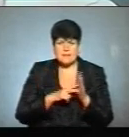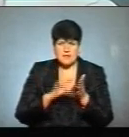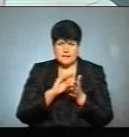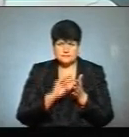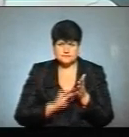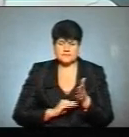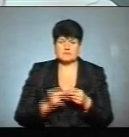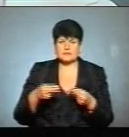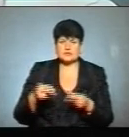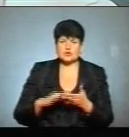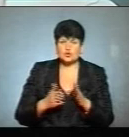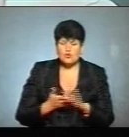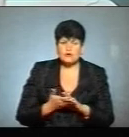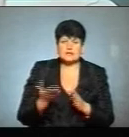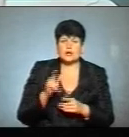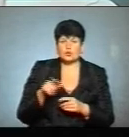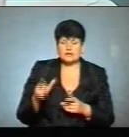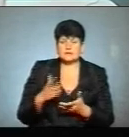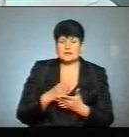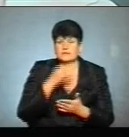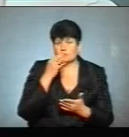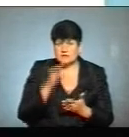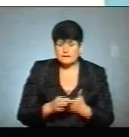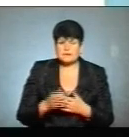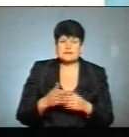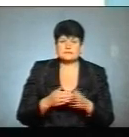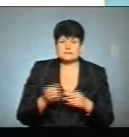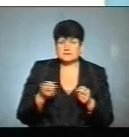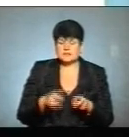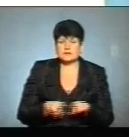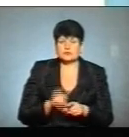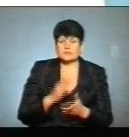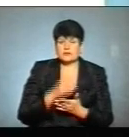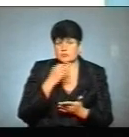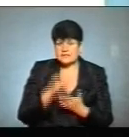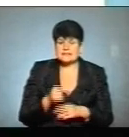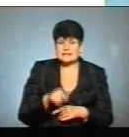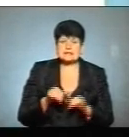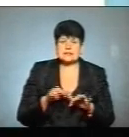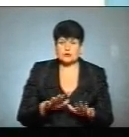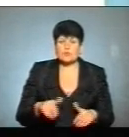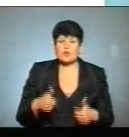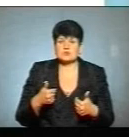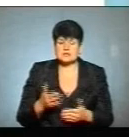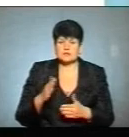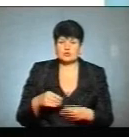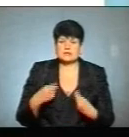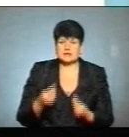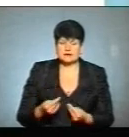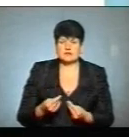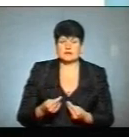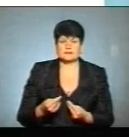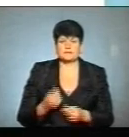укладається договір, де і людина несе відповідальність, і фахівець наш несе відповідальність за ті заходи, за ті пропозиції, які буде надавати шукачу